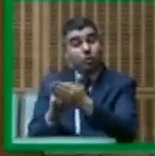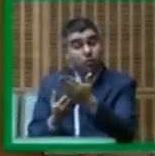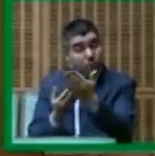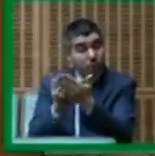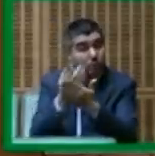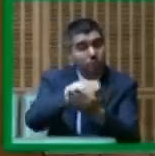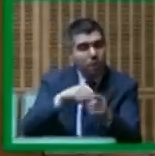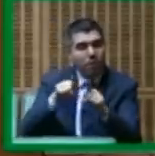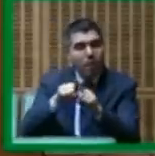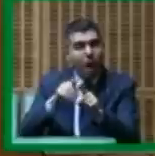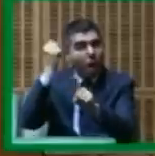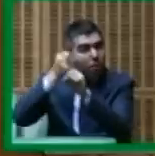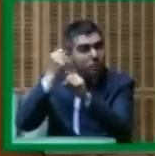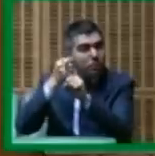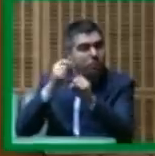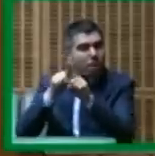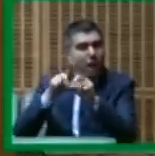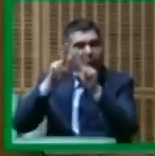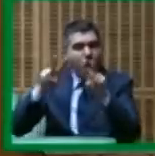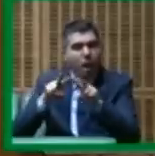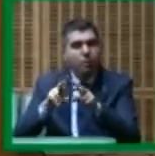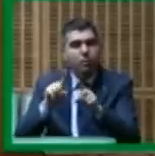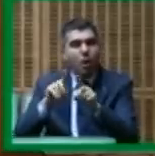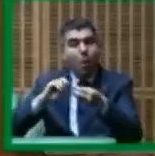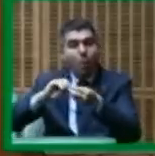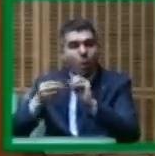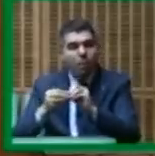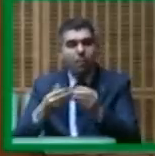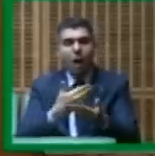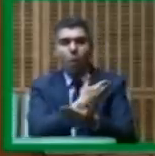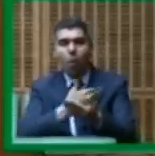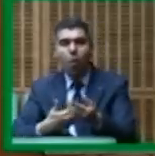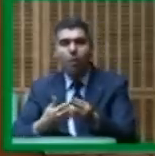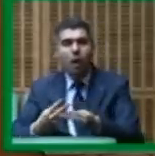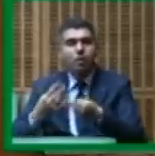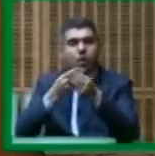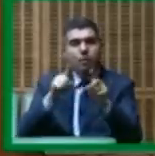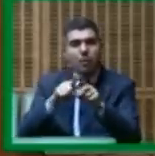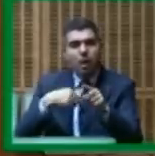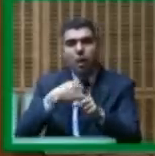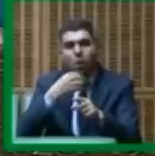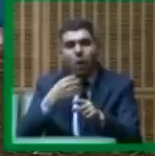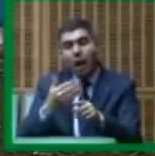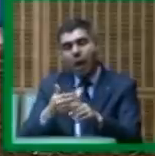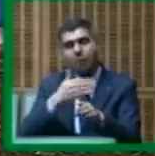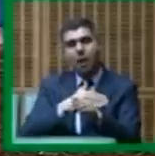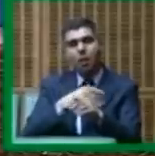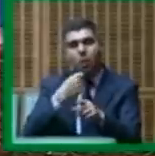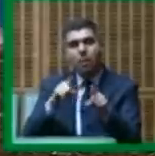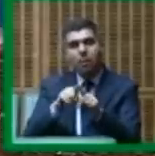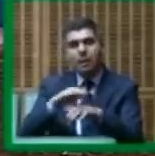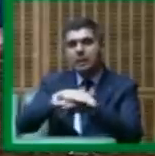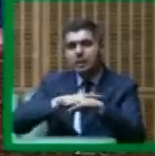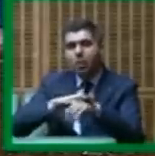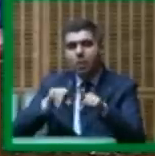وحتى هي تبدل مجهودها. وملي يكون عندها مشكل تجي عند الحكومة العيب والعار. أنا قلت لكم ملي جينا سمحوا لي